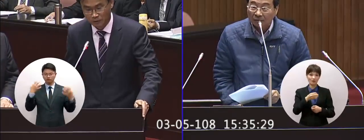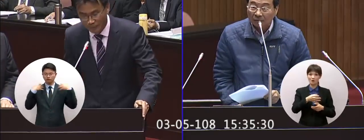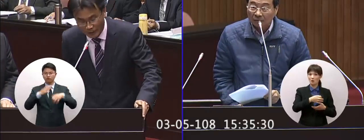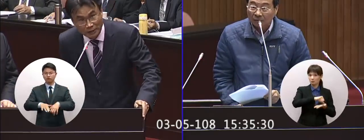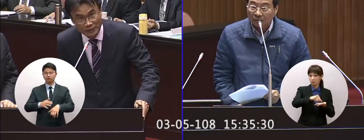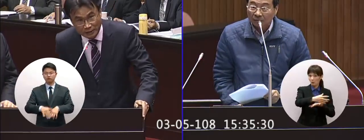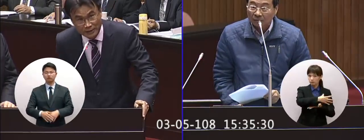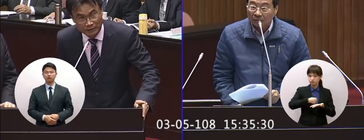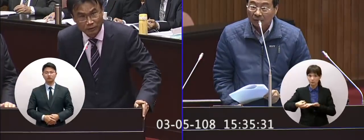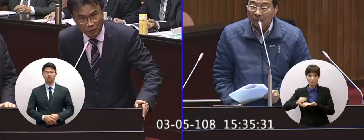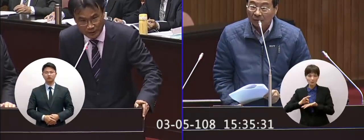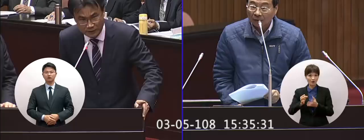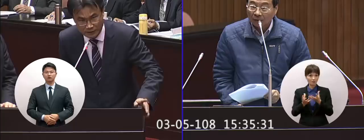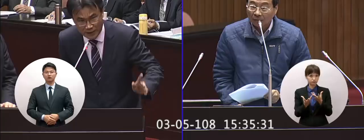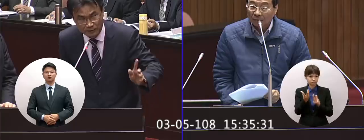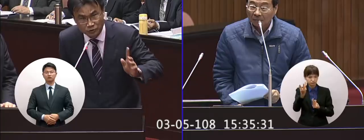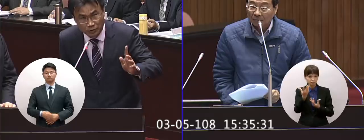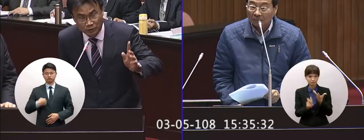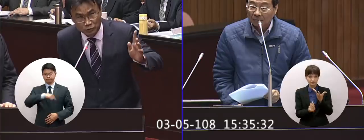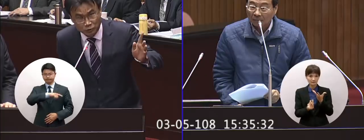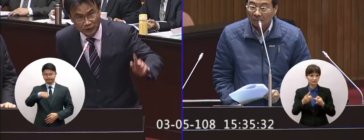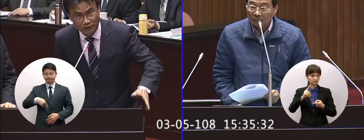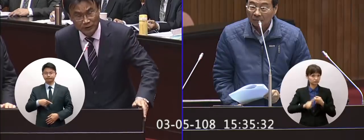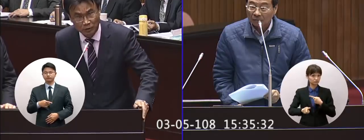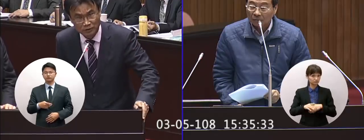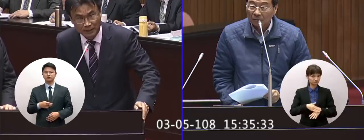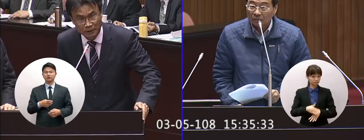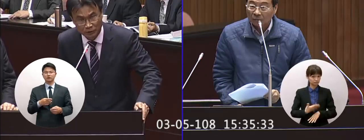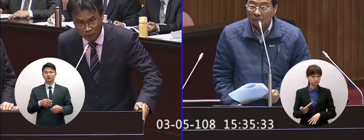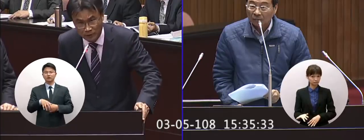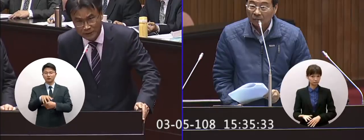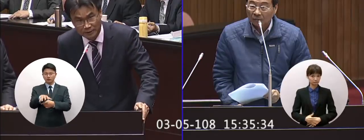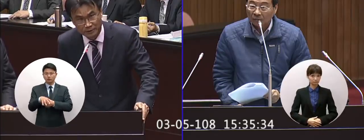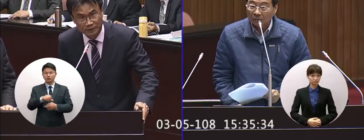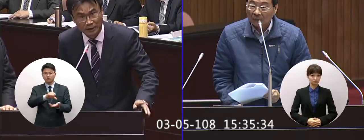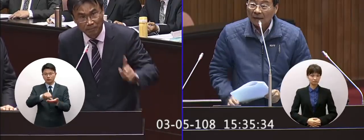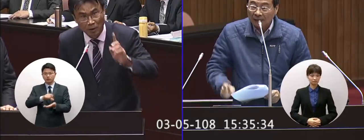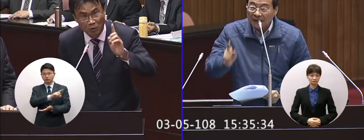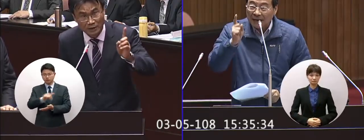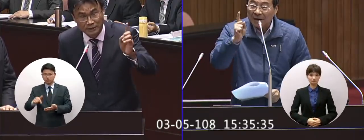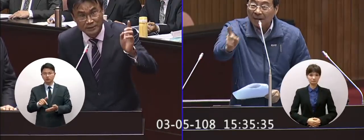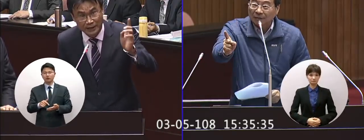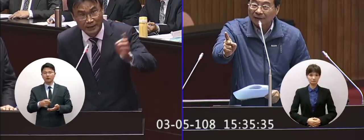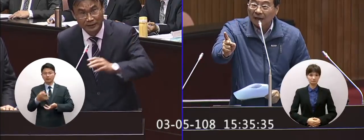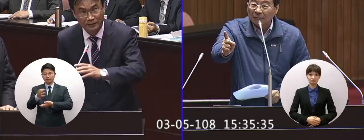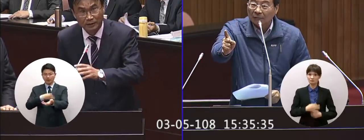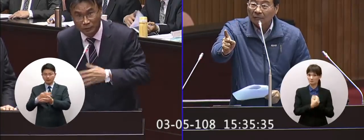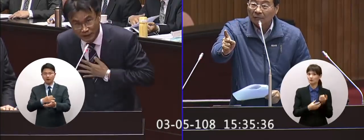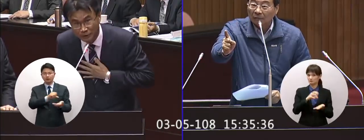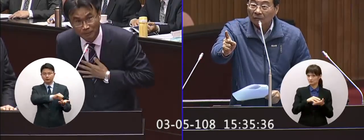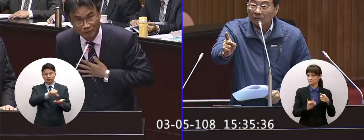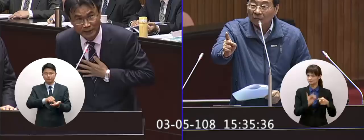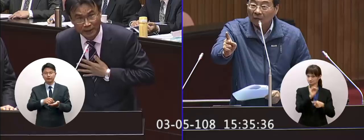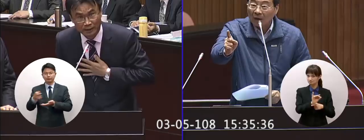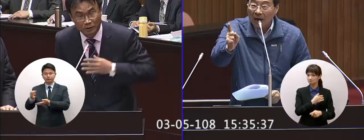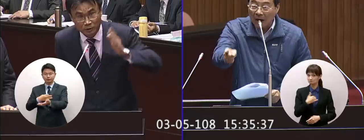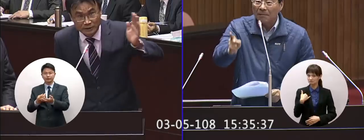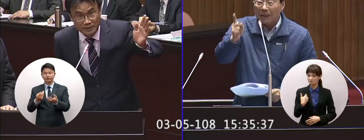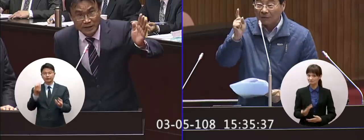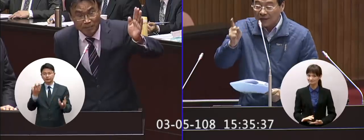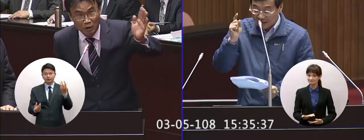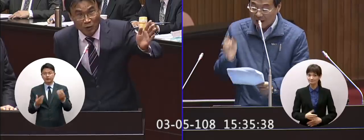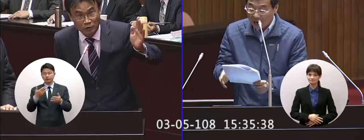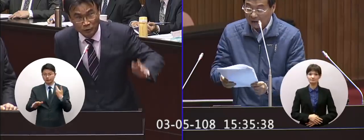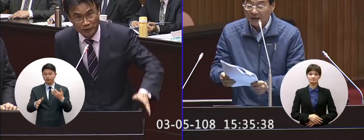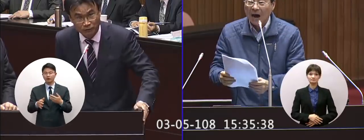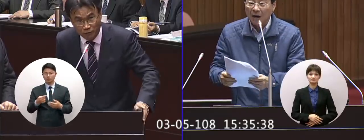调？ 我们一定会让所有主要的农产品都不会产销失调。 你敢不敢保证？ 我现在就保证啊！ 好，